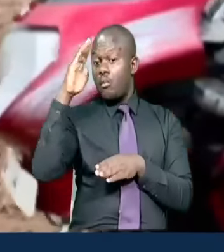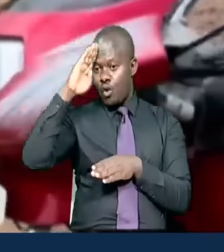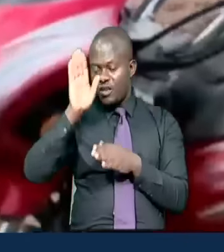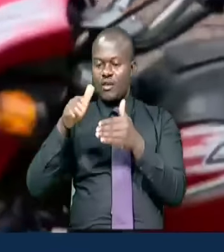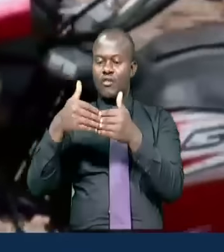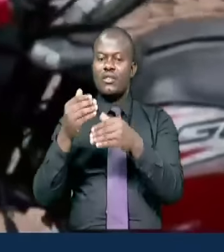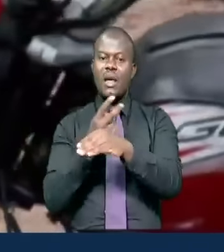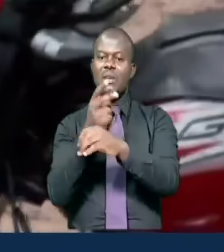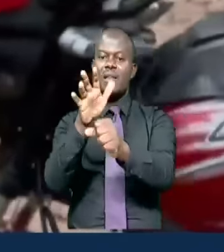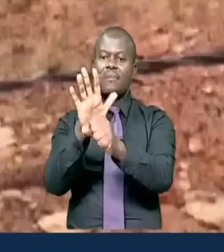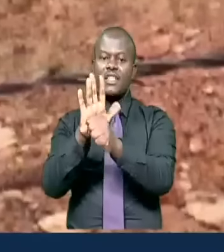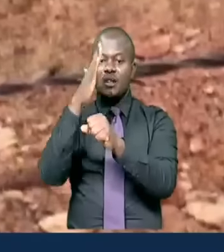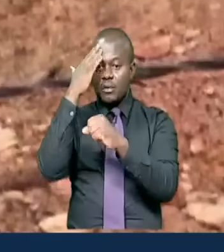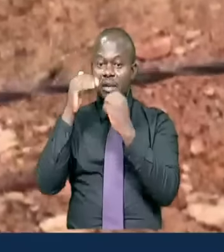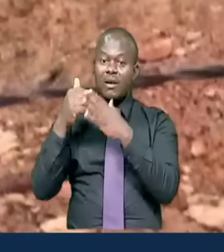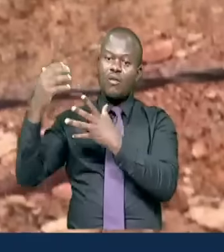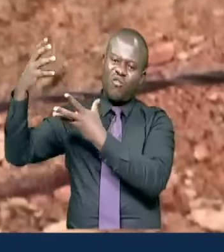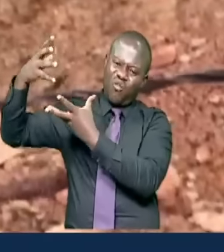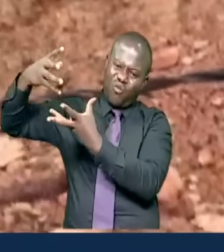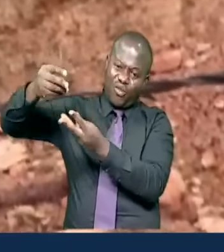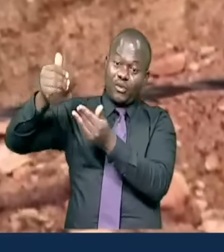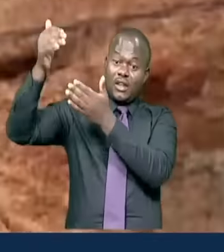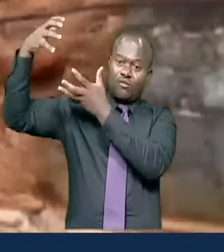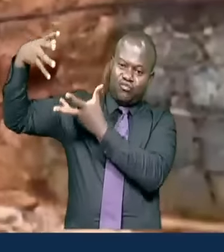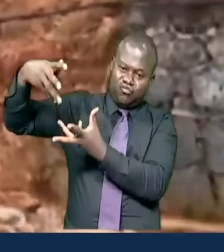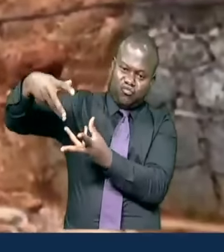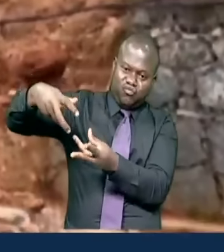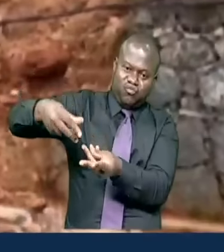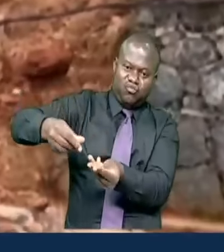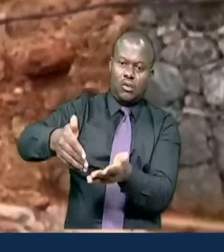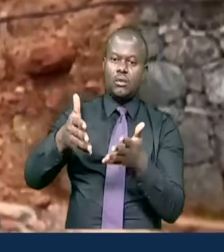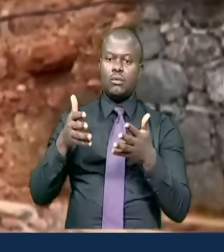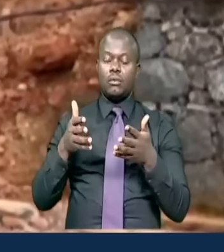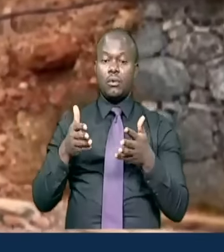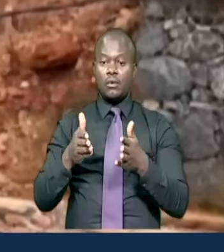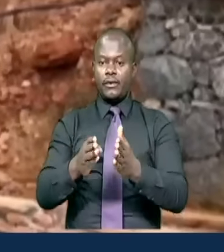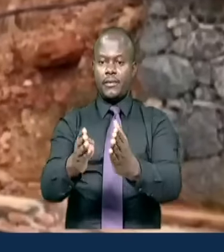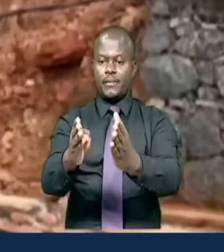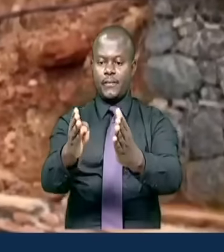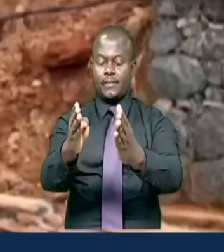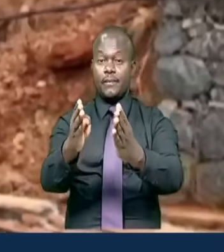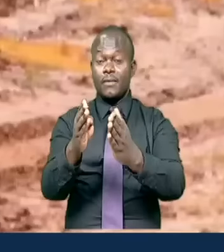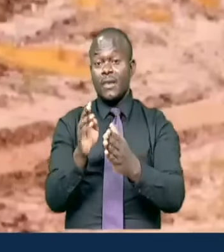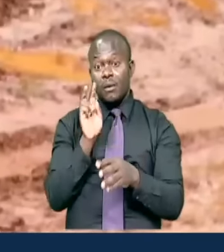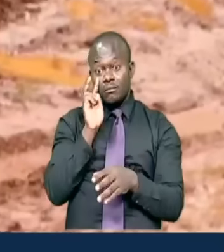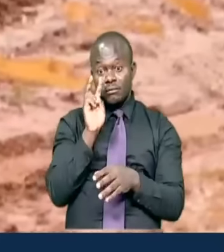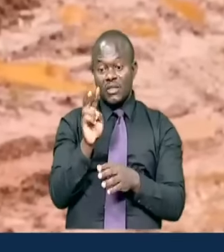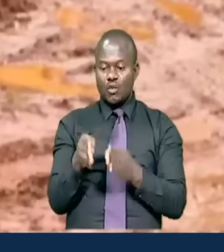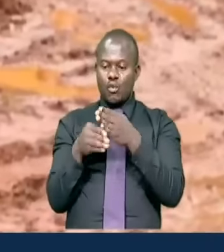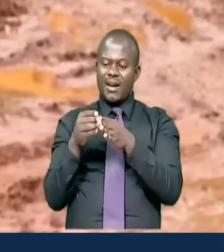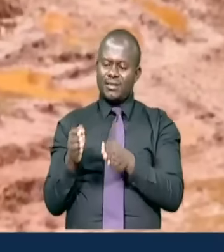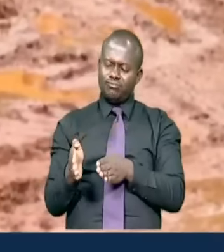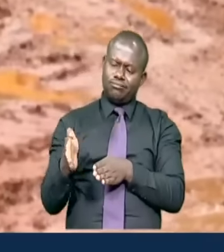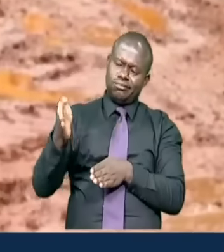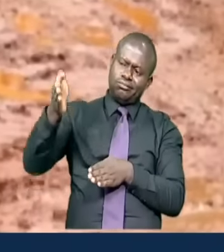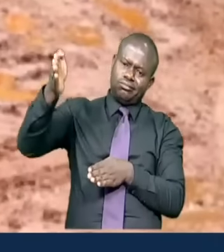yawufunze amasaha atari make kubera ko wari waguyemo inkangu mu murenge wa Gishyita. Abaturage bavuga ko mu mboni zabo kubaka inkuta ndende kandi